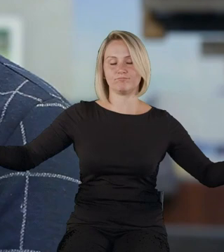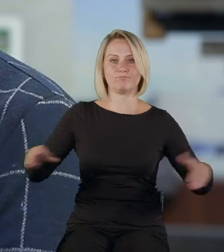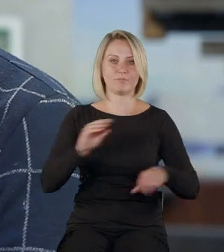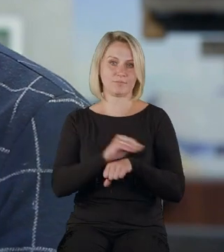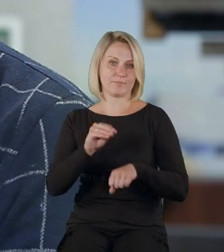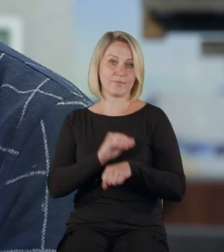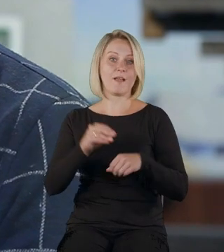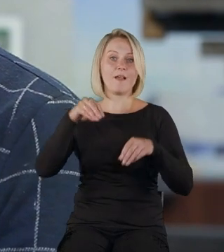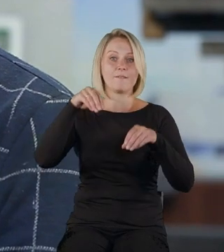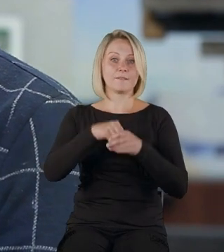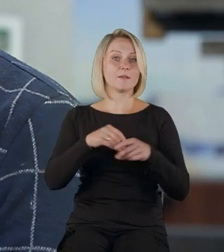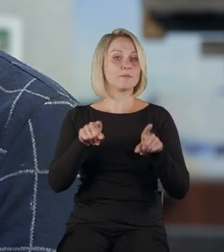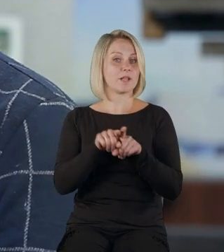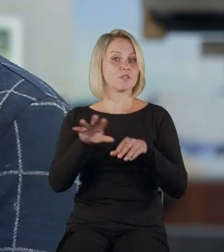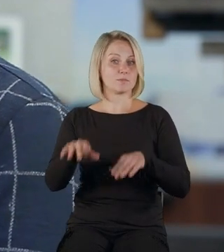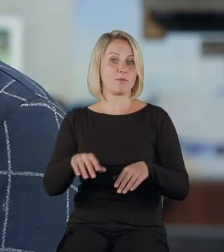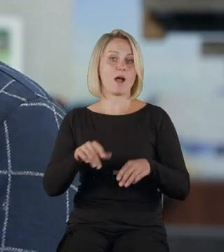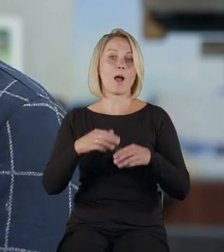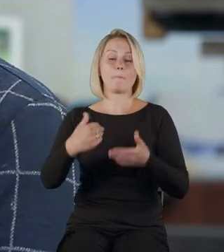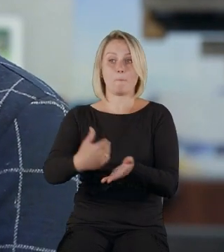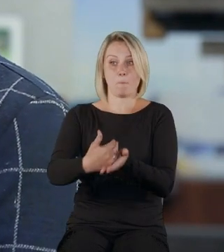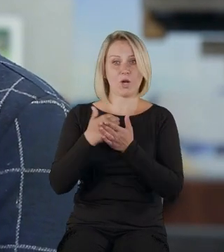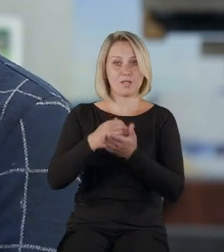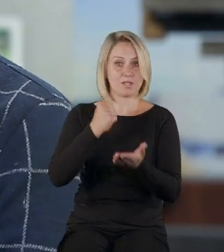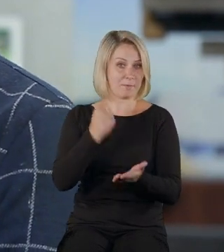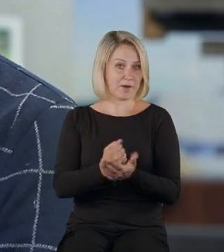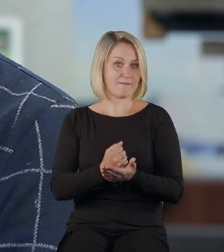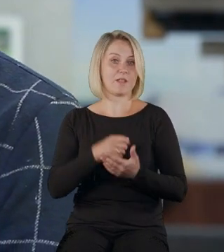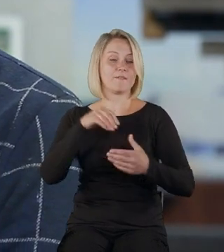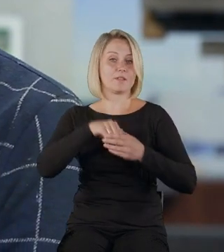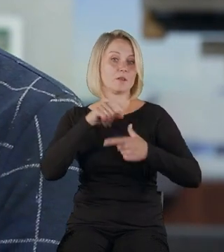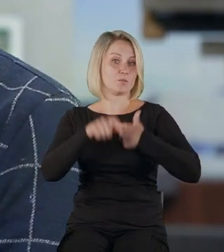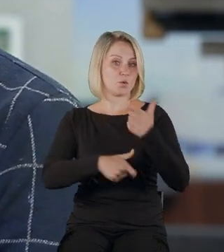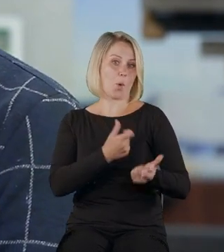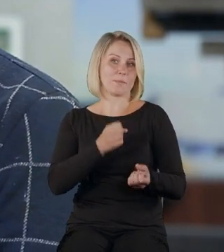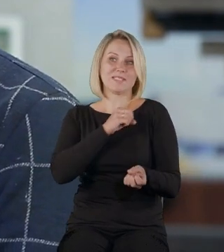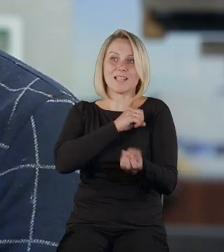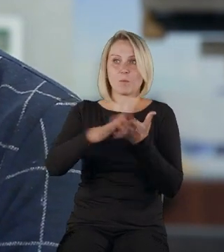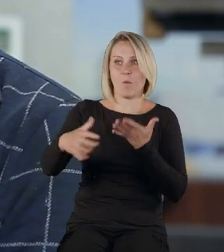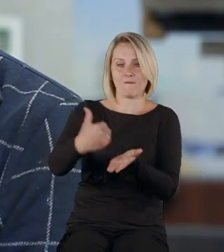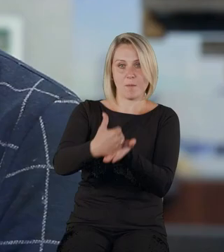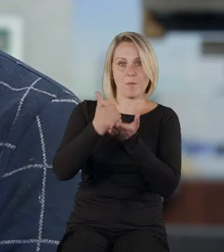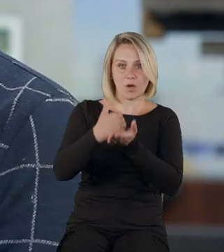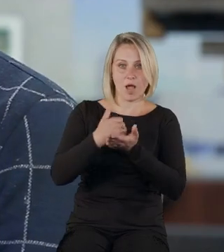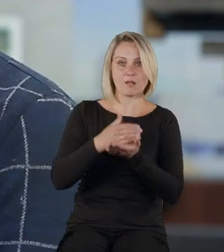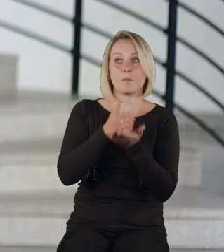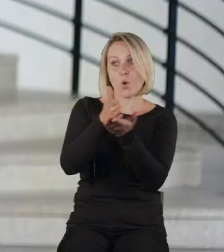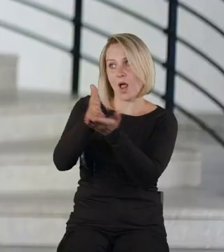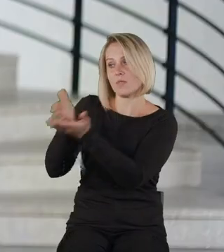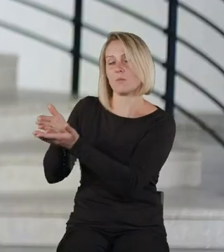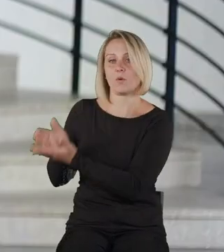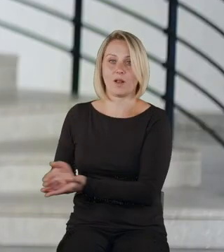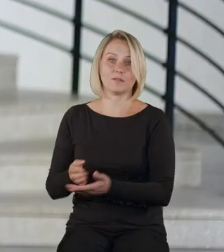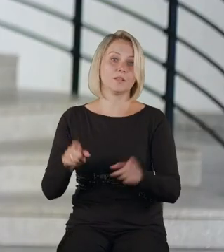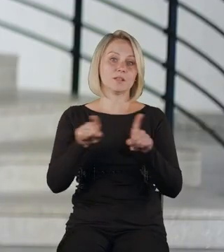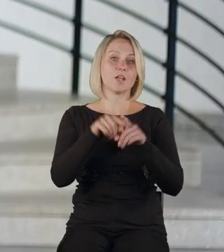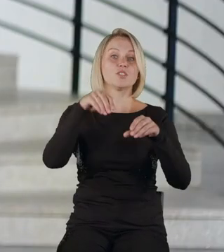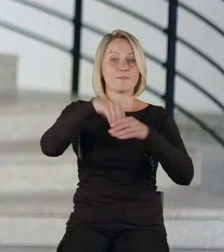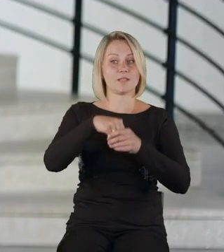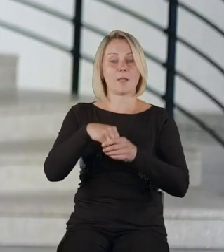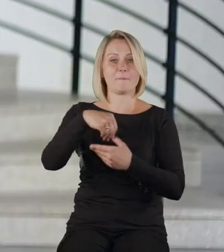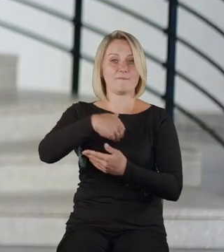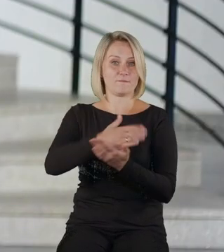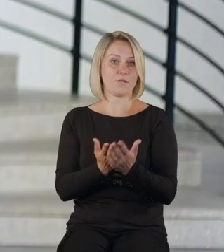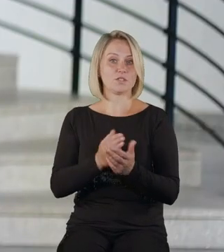Na Wydziale funkcjonuje również Studencka Poradnia Prawna, w ramach której wydawcy mogli udzielać nieodpłatnych porad członkom społeczności. Na Wydziale funkcjonuje